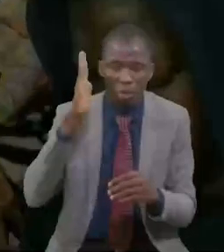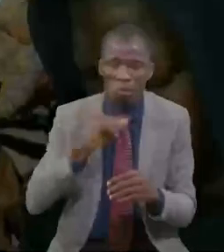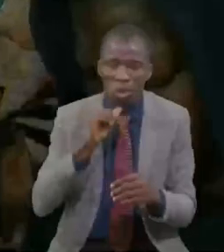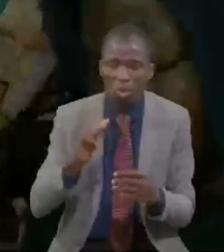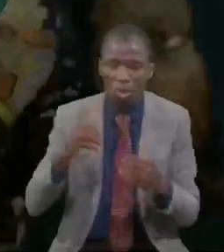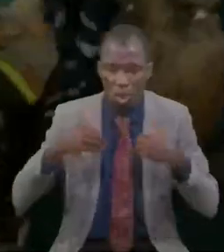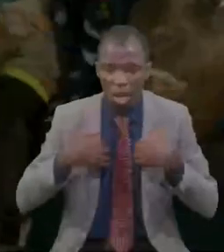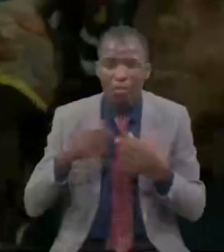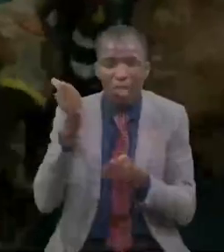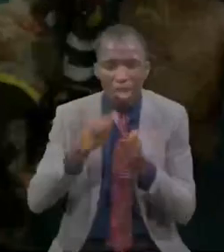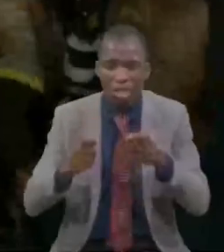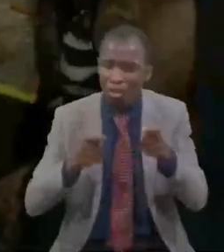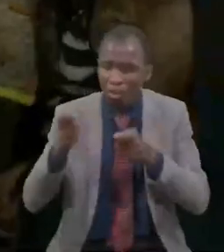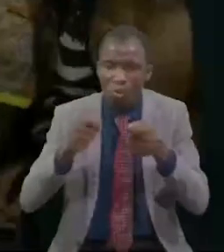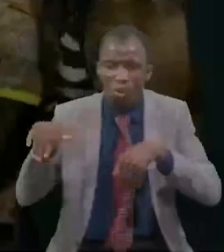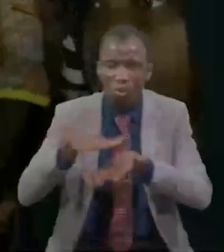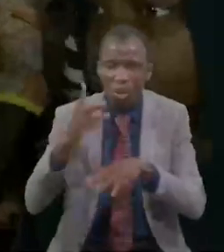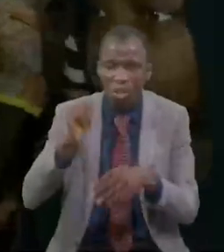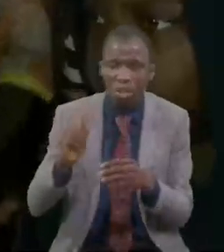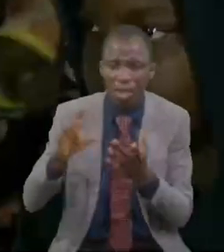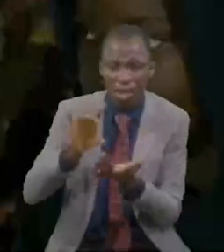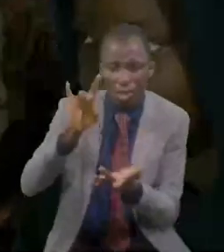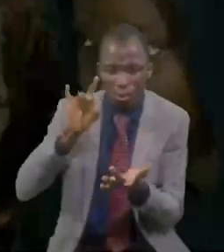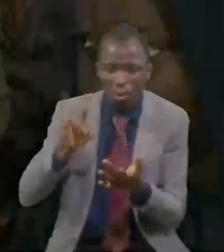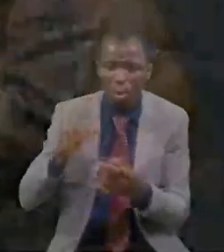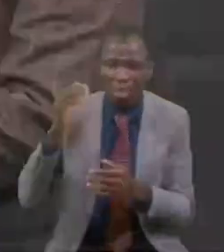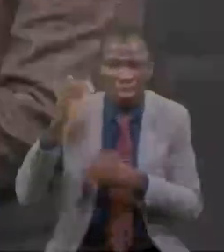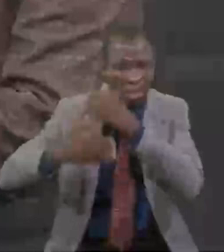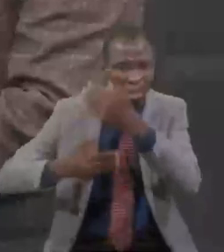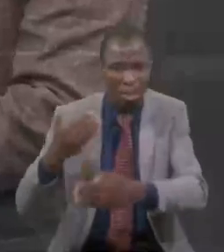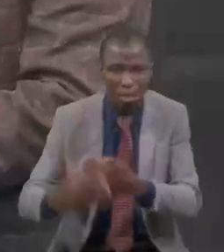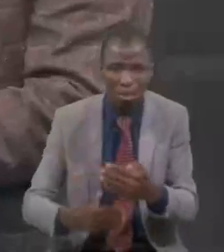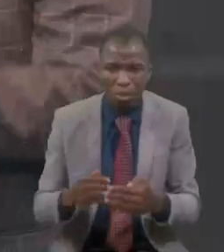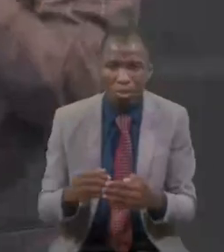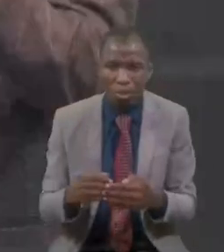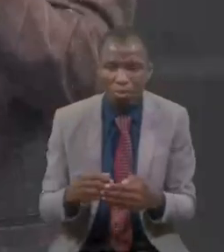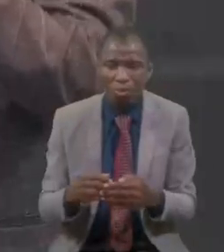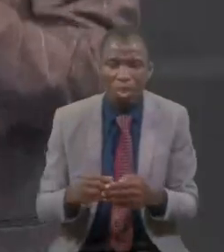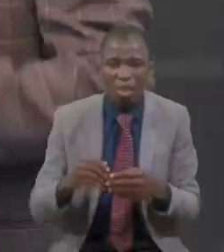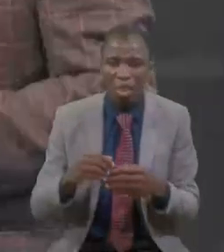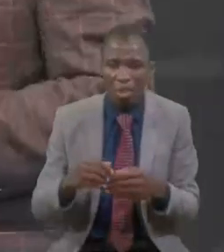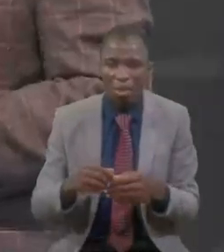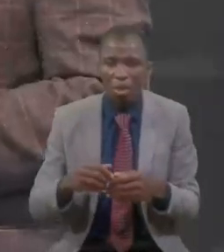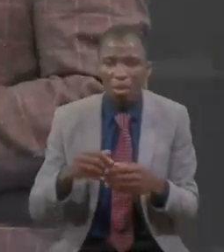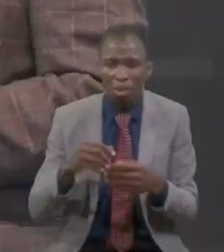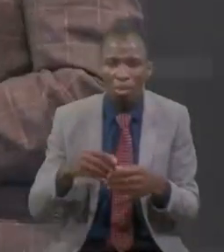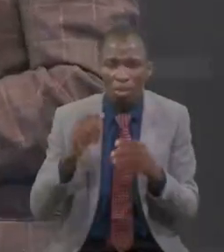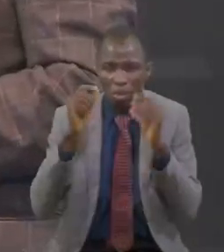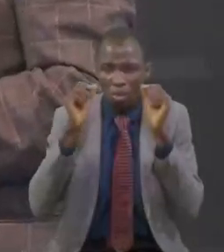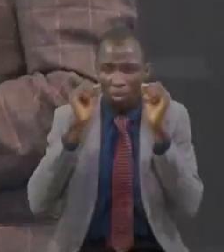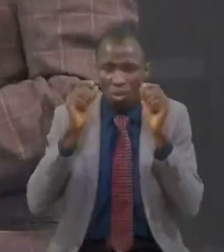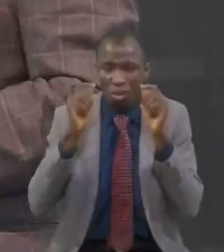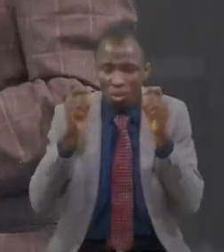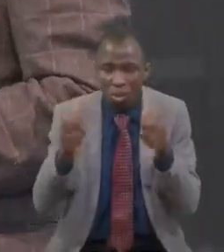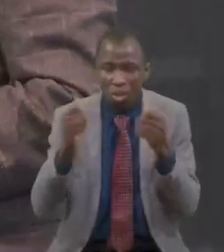race et élu la mort prématurée ne va pas atteindre la